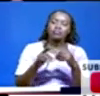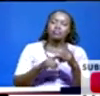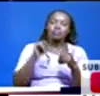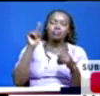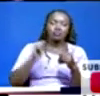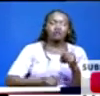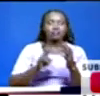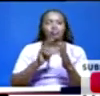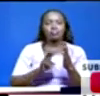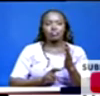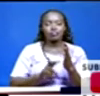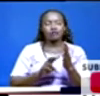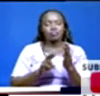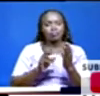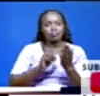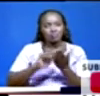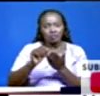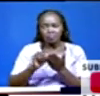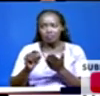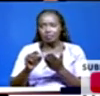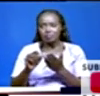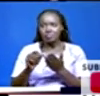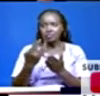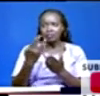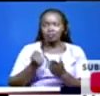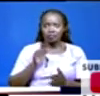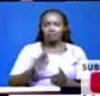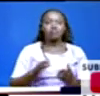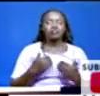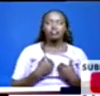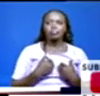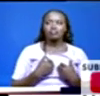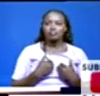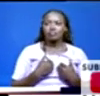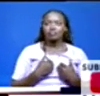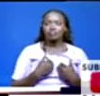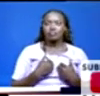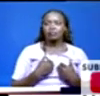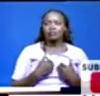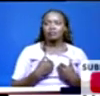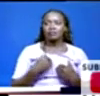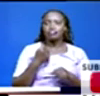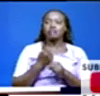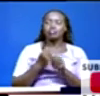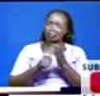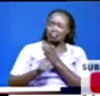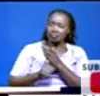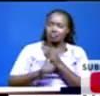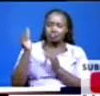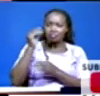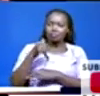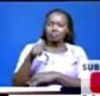and write. She has 4 daughters and she worked really hard to educate us. So she